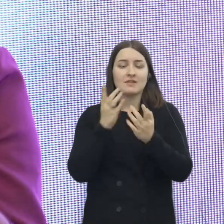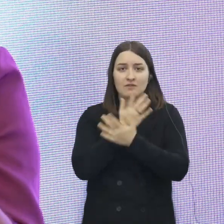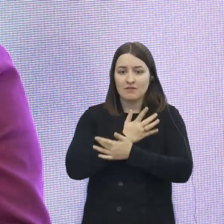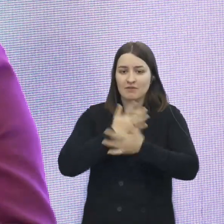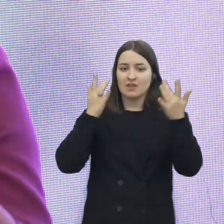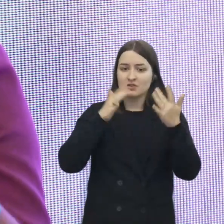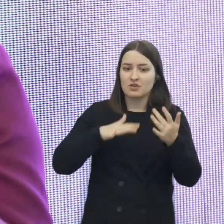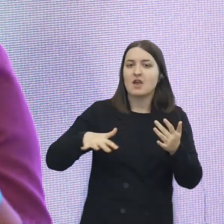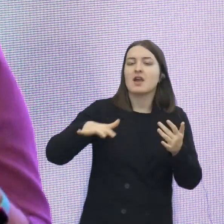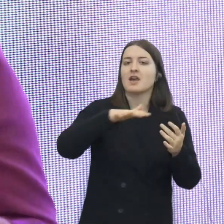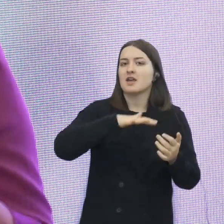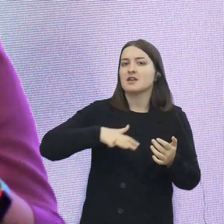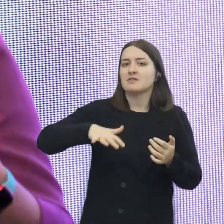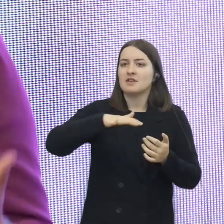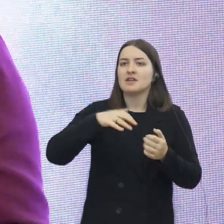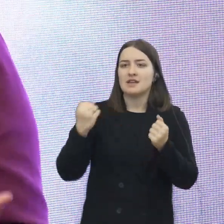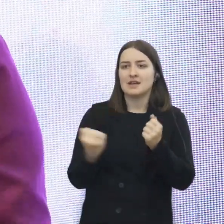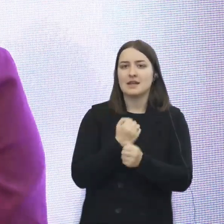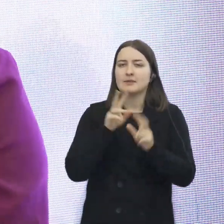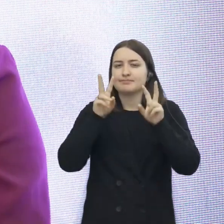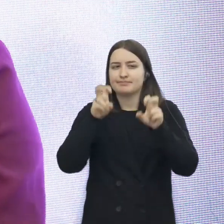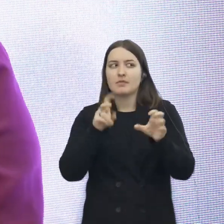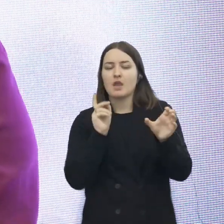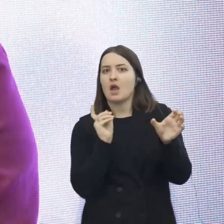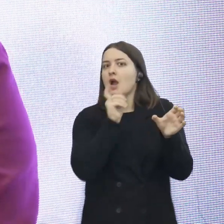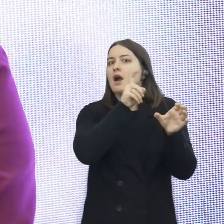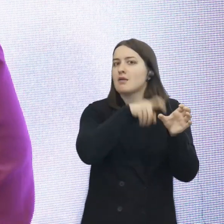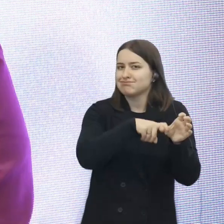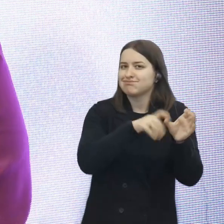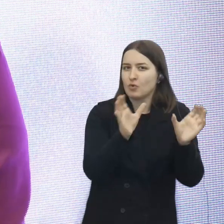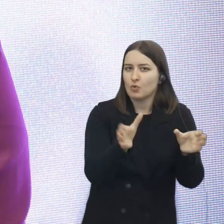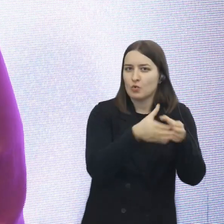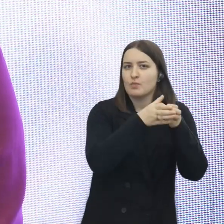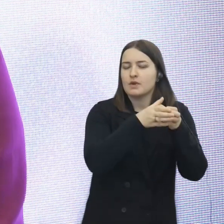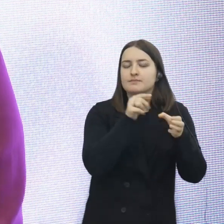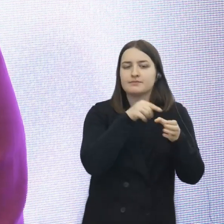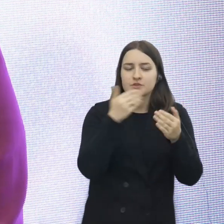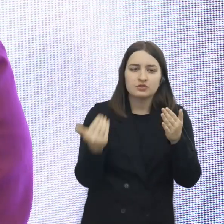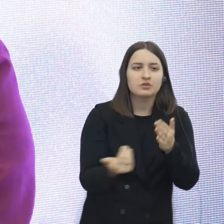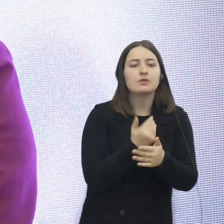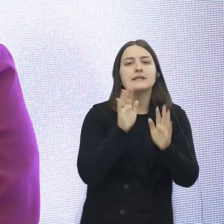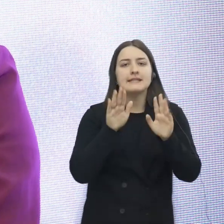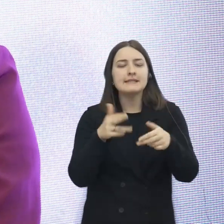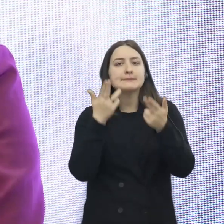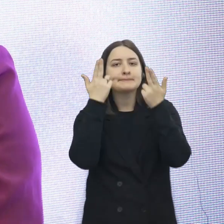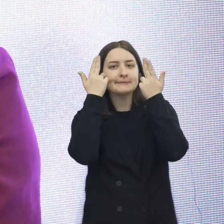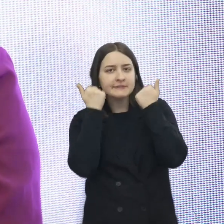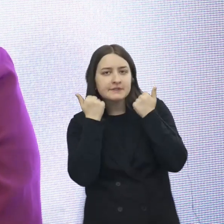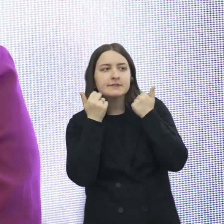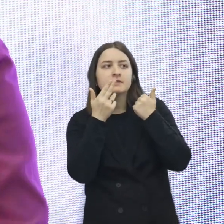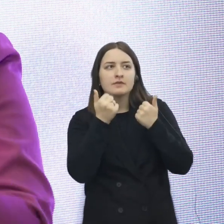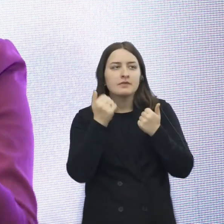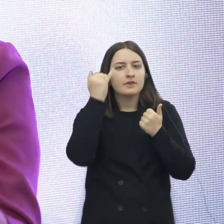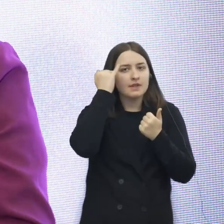kažkaip būti šitos, hebros dalis, tai vėlgi pritarė kažkokiam,